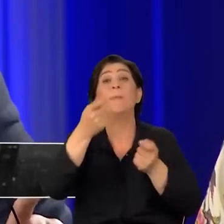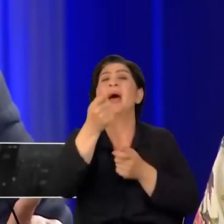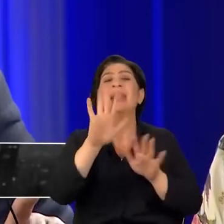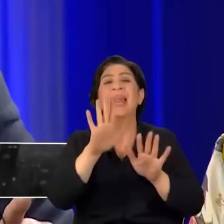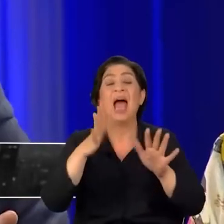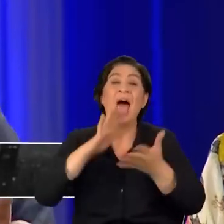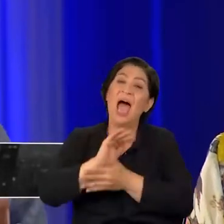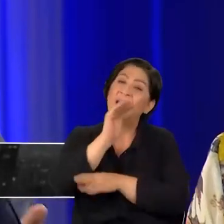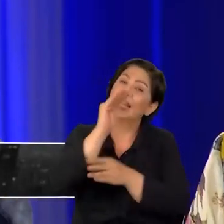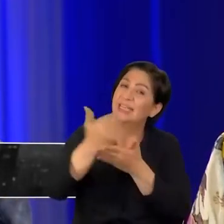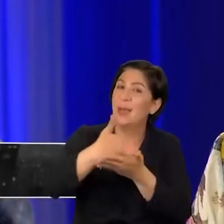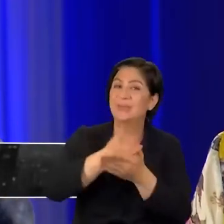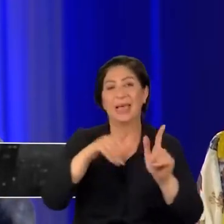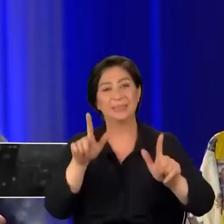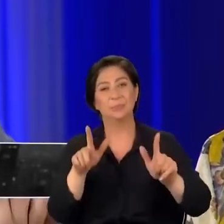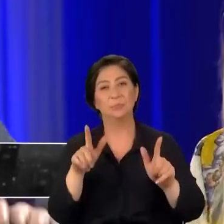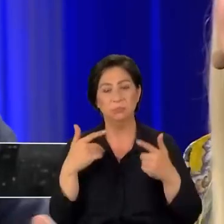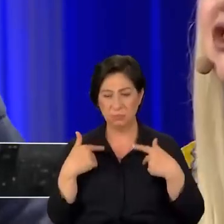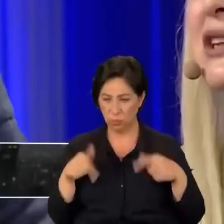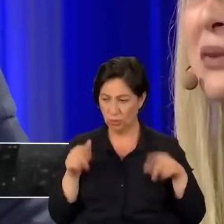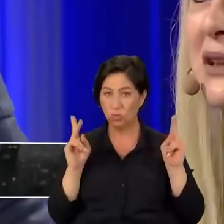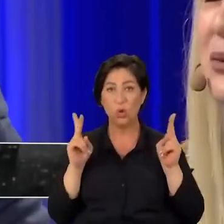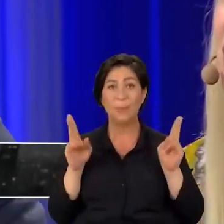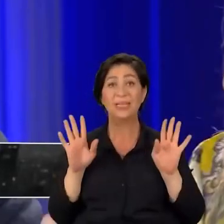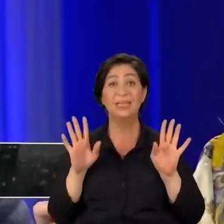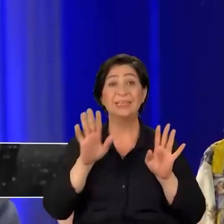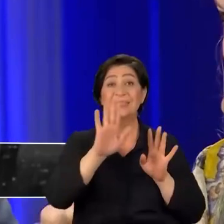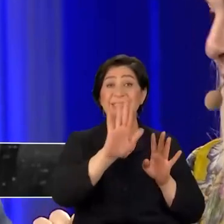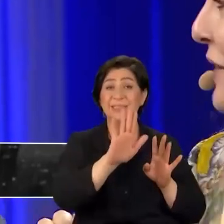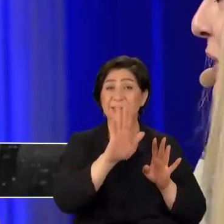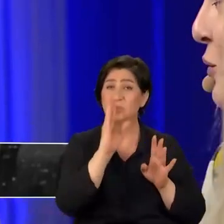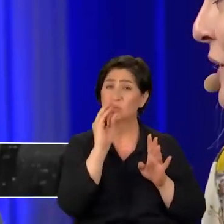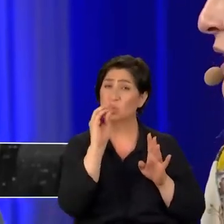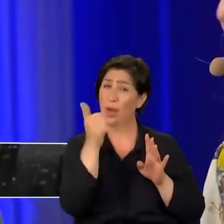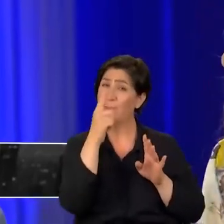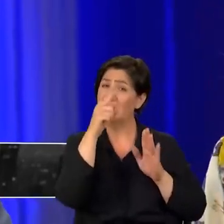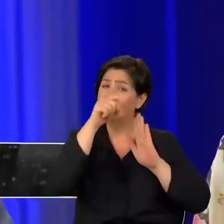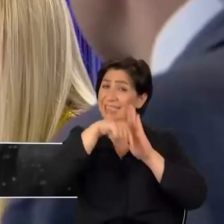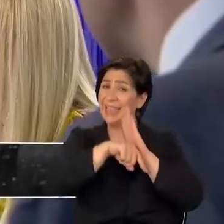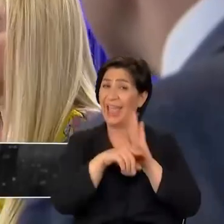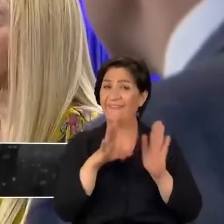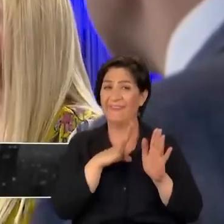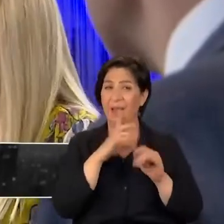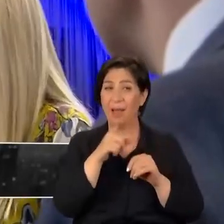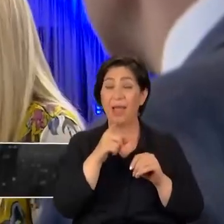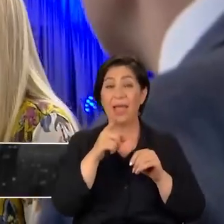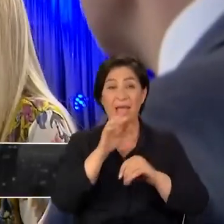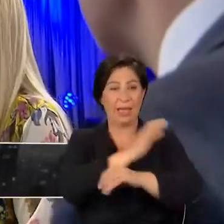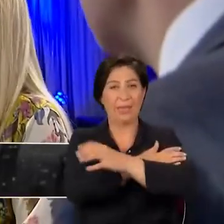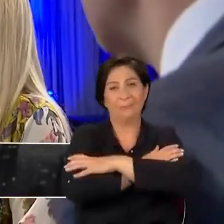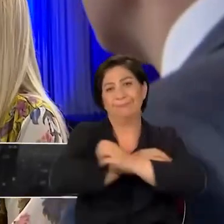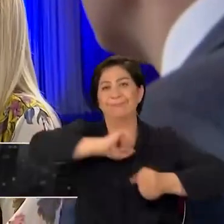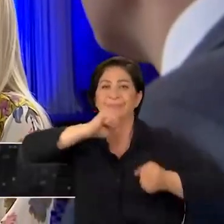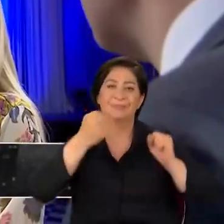durumumuz normal durum değil. Yani şimdi bakın burada çok önemli bir ayrıntı var müsaade ederseniz. Yani kas hareketi